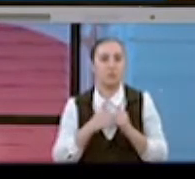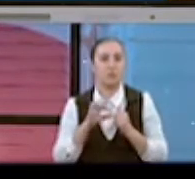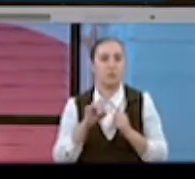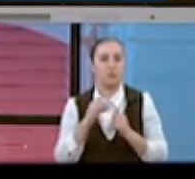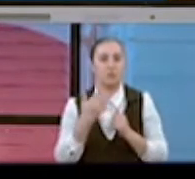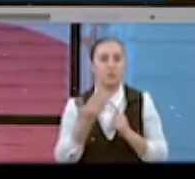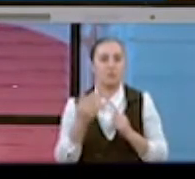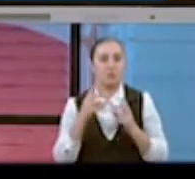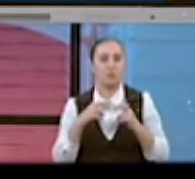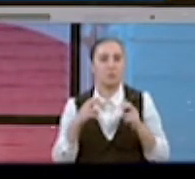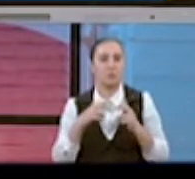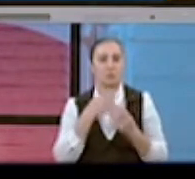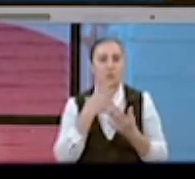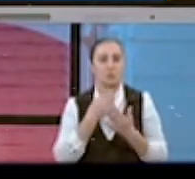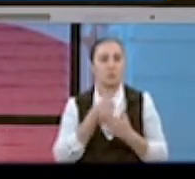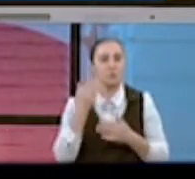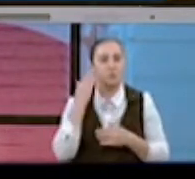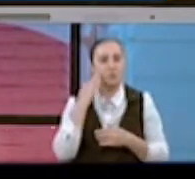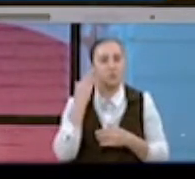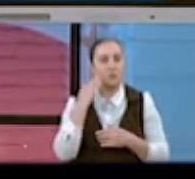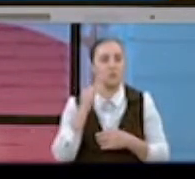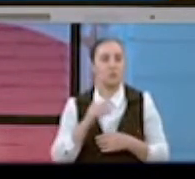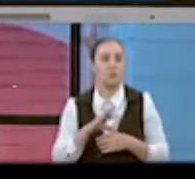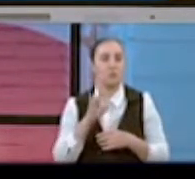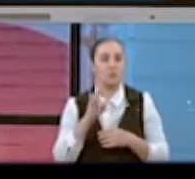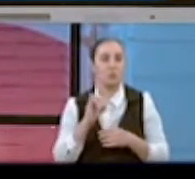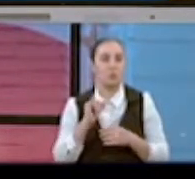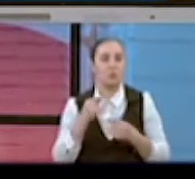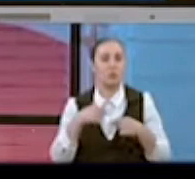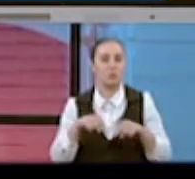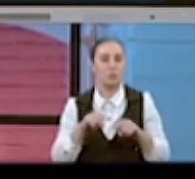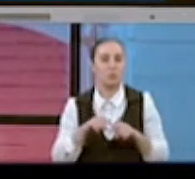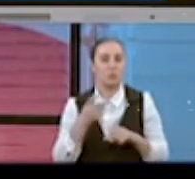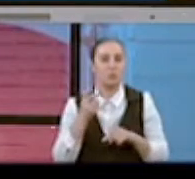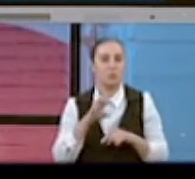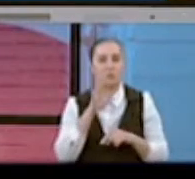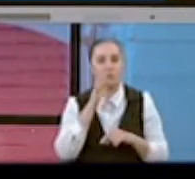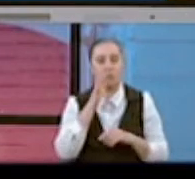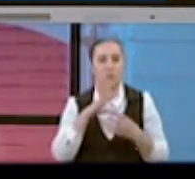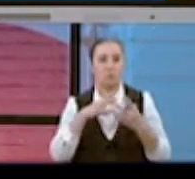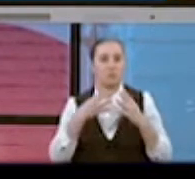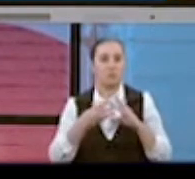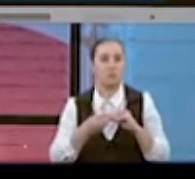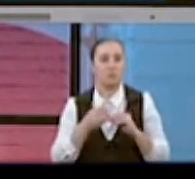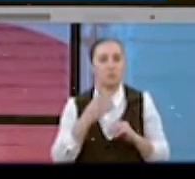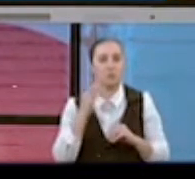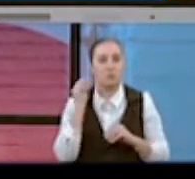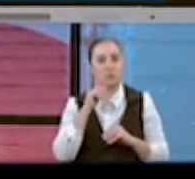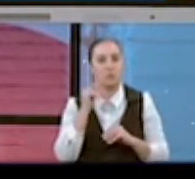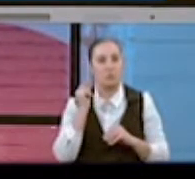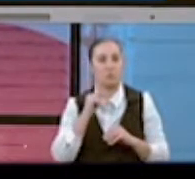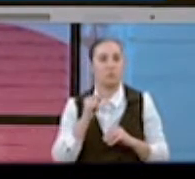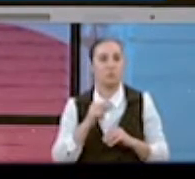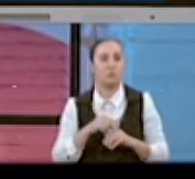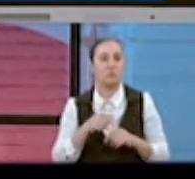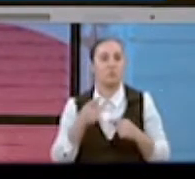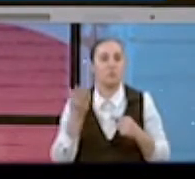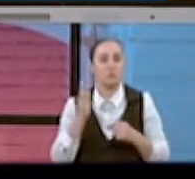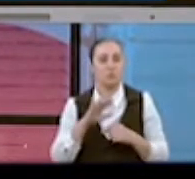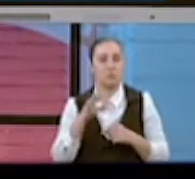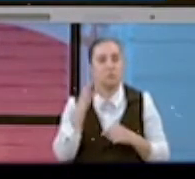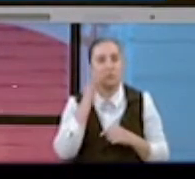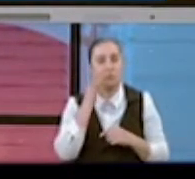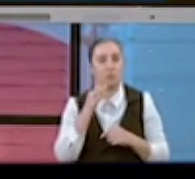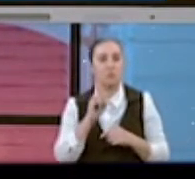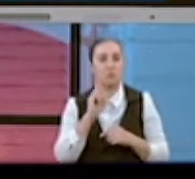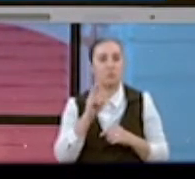вас проверил свои знания. Ну а теперь пришло время подвести итоги урока. Давайте